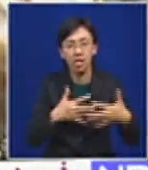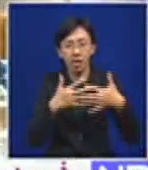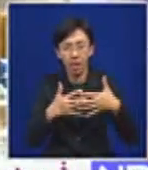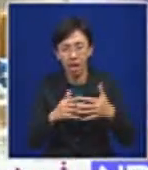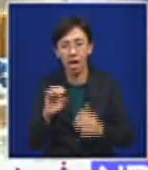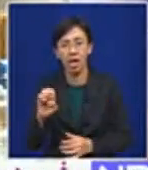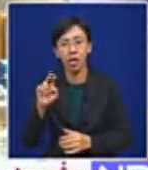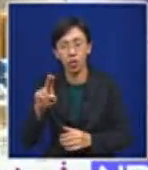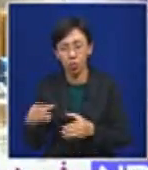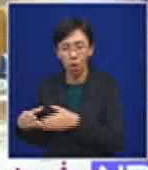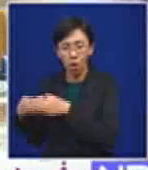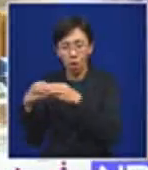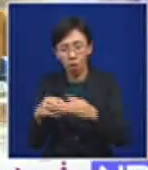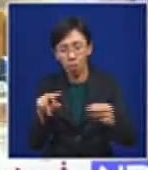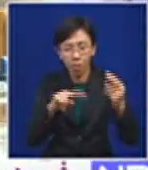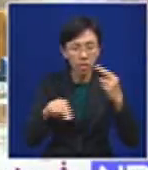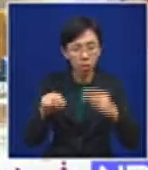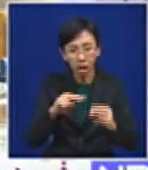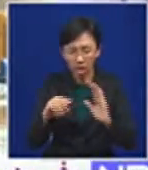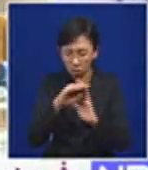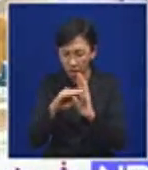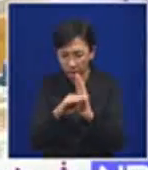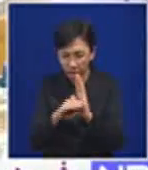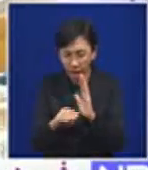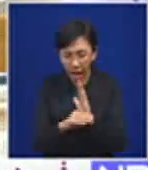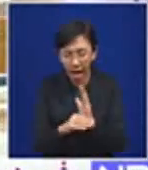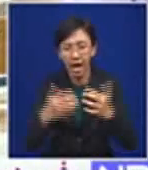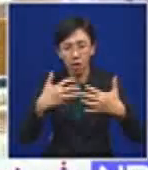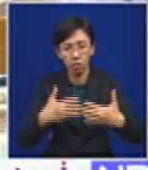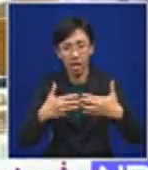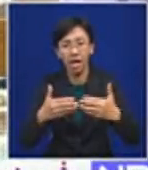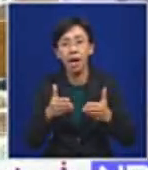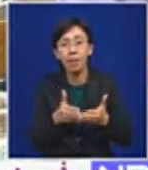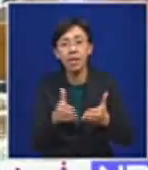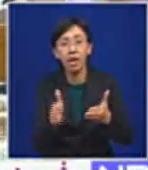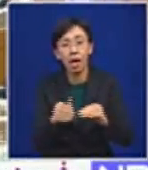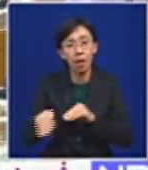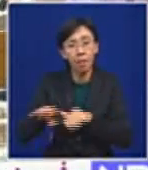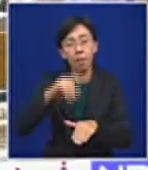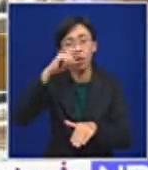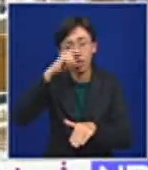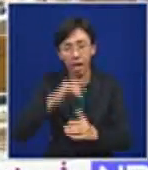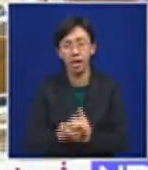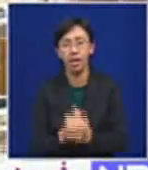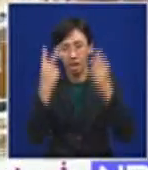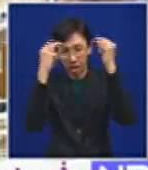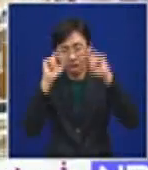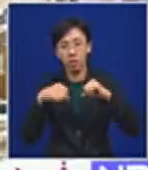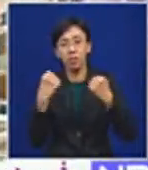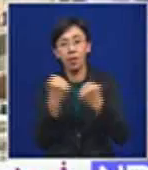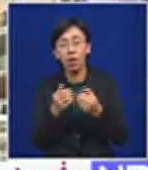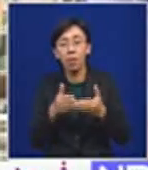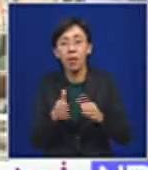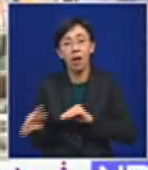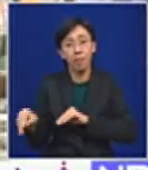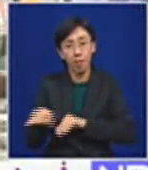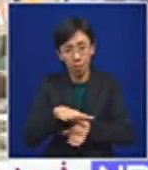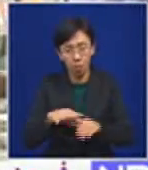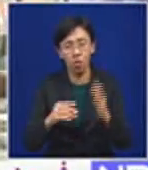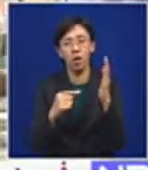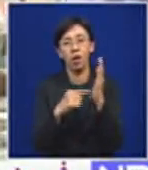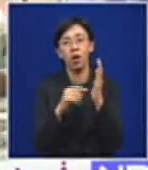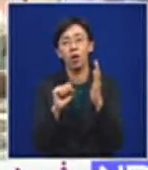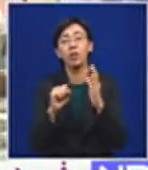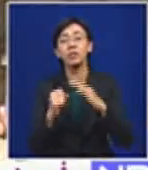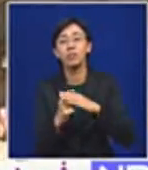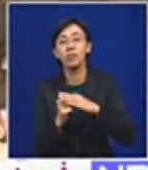EU เดินทางมาตรวจข้อกำหนดในอุตสาหกรรมประมงไทยแต่นายกสมาคมการประมงสมุทรสาครก็เชื่อว่าสิ่งที่ผู้แท